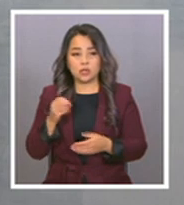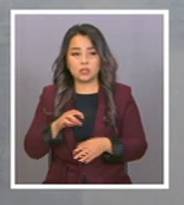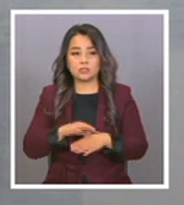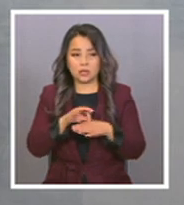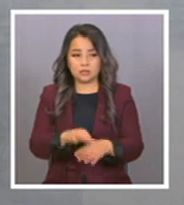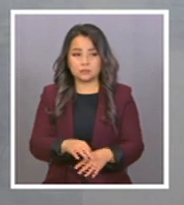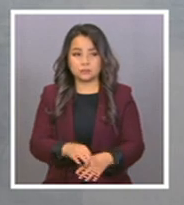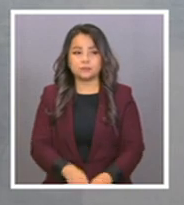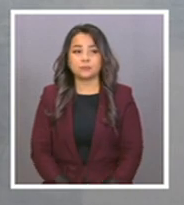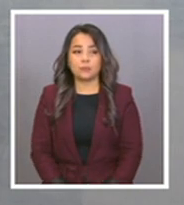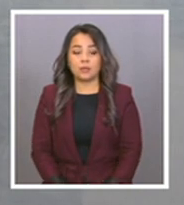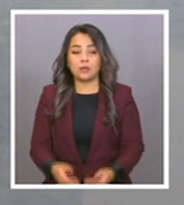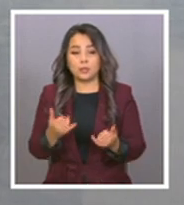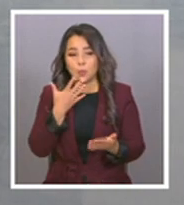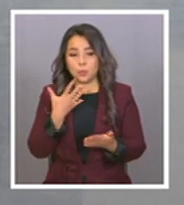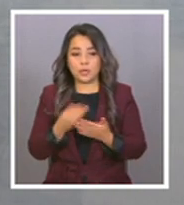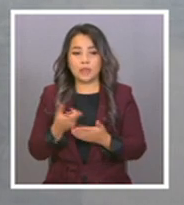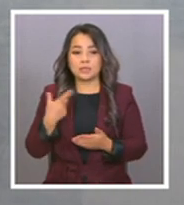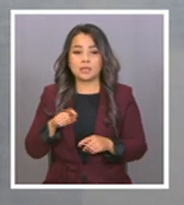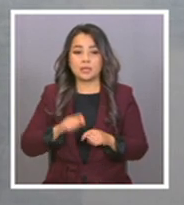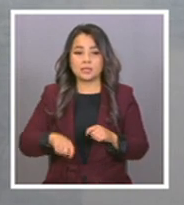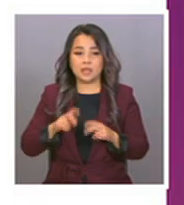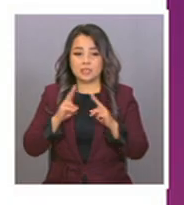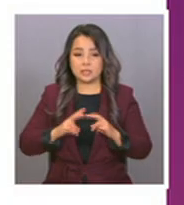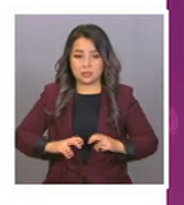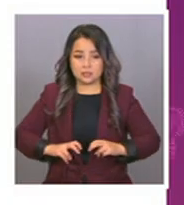жалғастырайық. Өздеріңізді тексеріп көріңіздер.